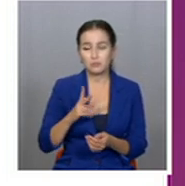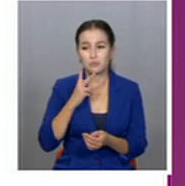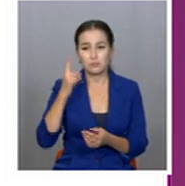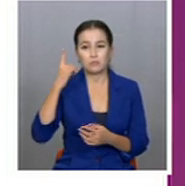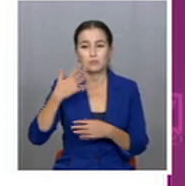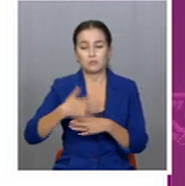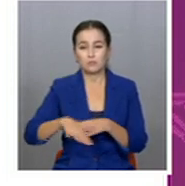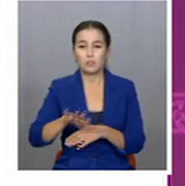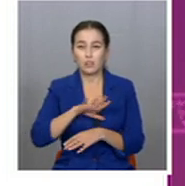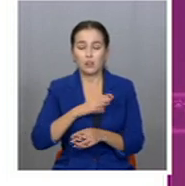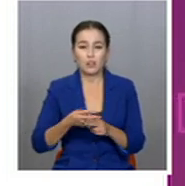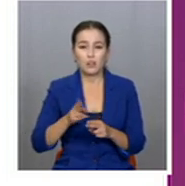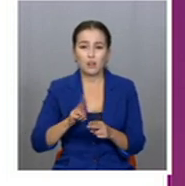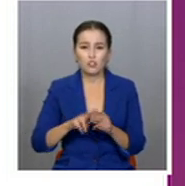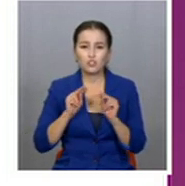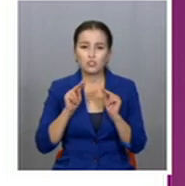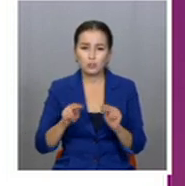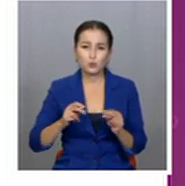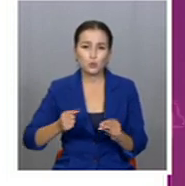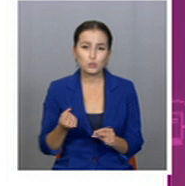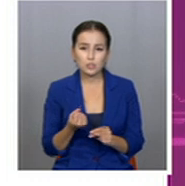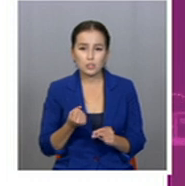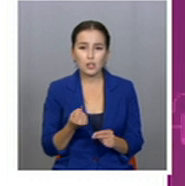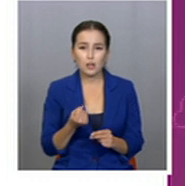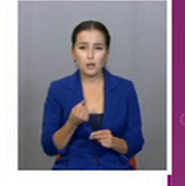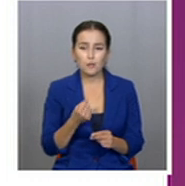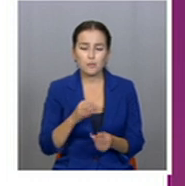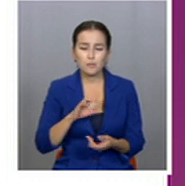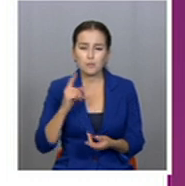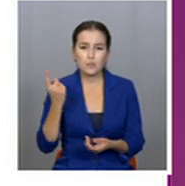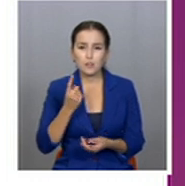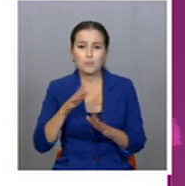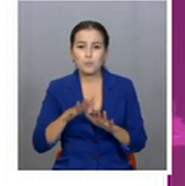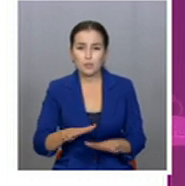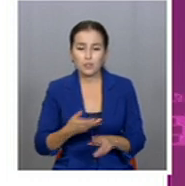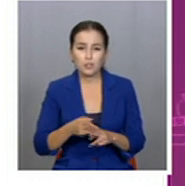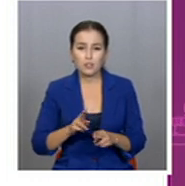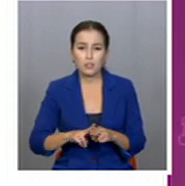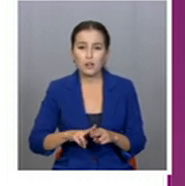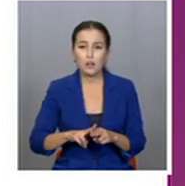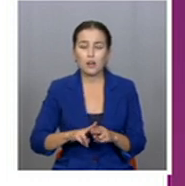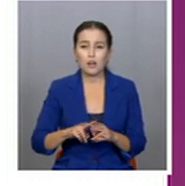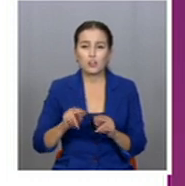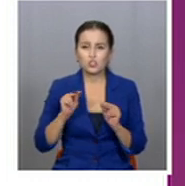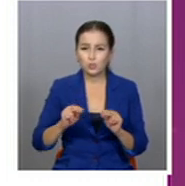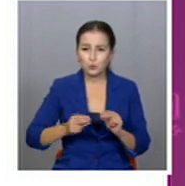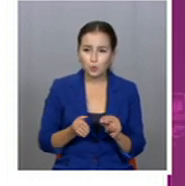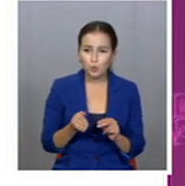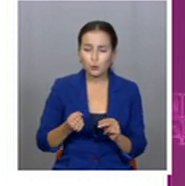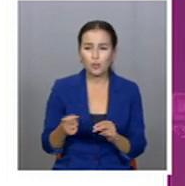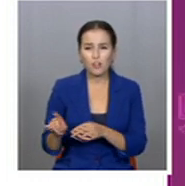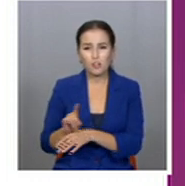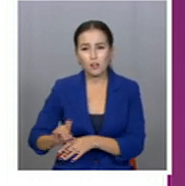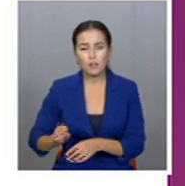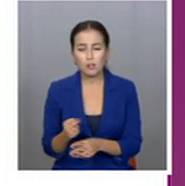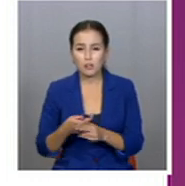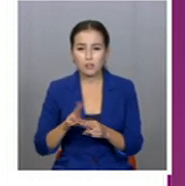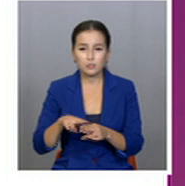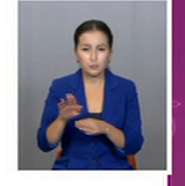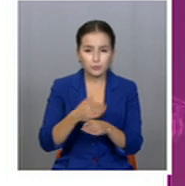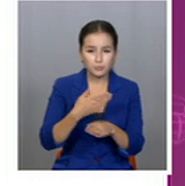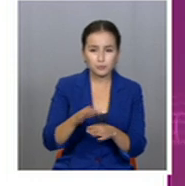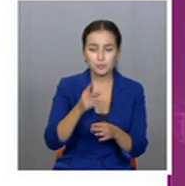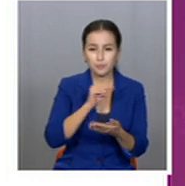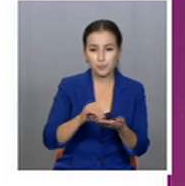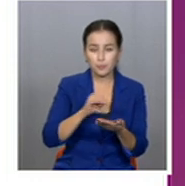ақын адал достықты басты мәселе етіп алып, амал дос пен адал достың аражығын ашады. Дегенмен